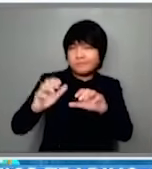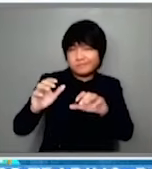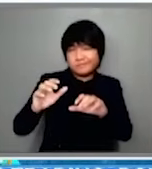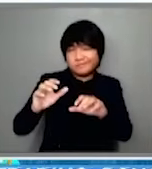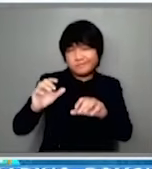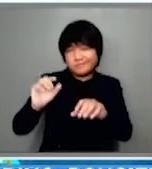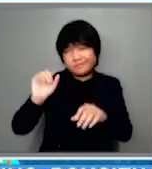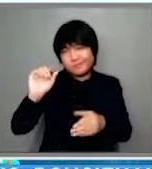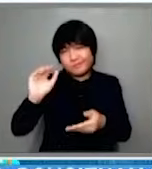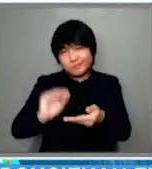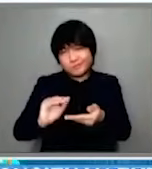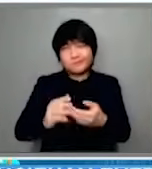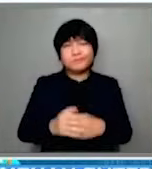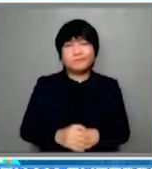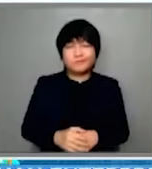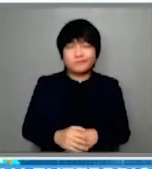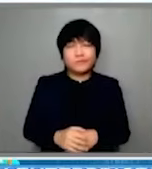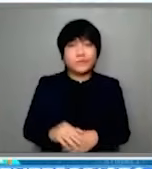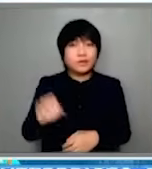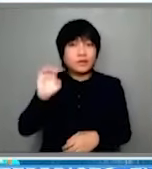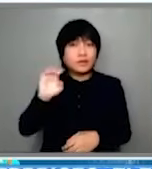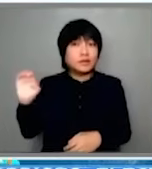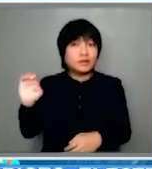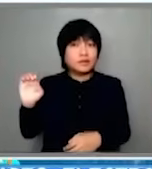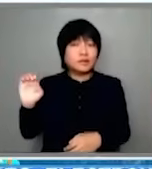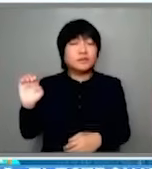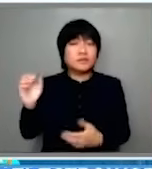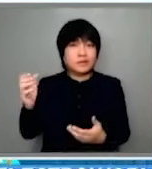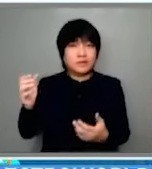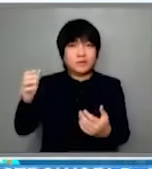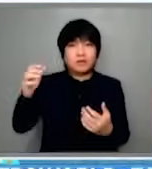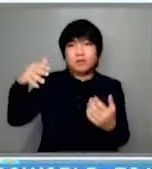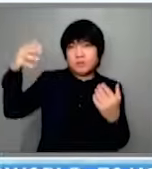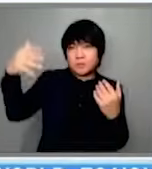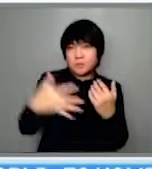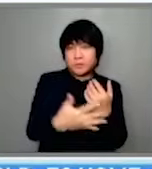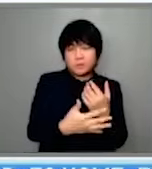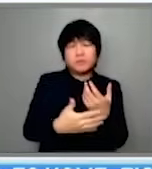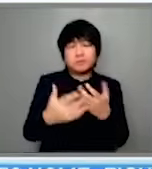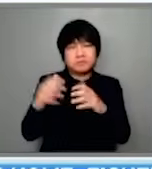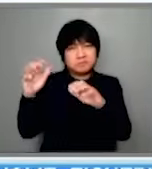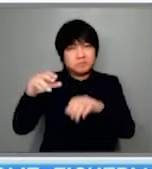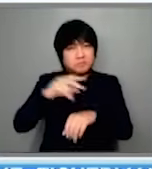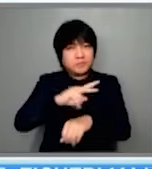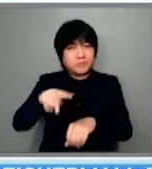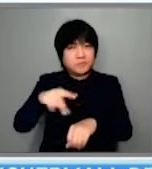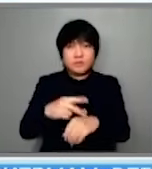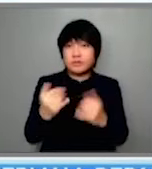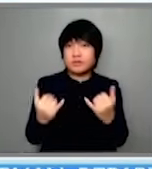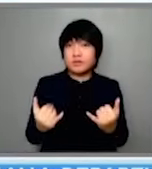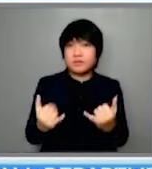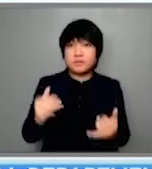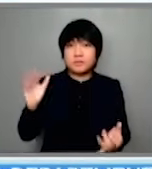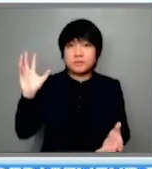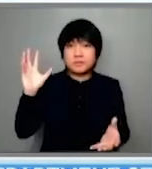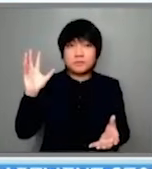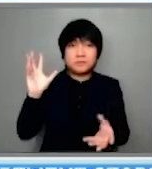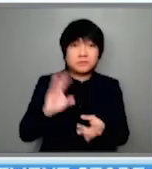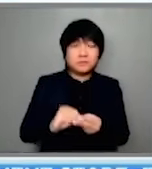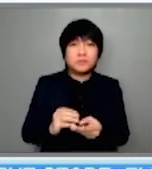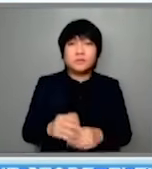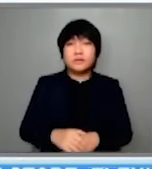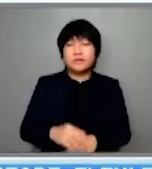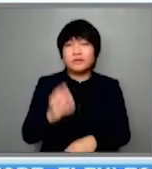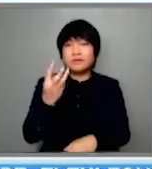pa rin ang nakakaapekto sa iba pang panig ng bansa. Ngayong araw, nakapagtala ng 16.6 degrees